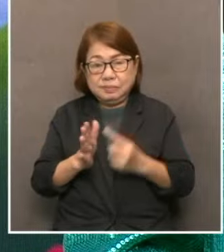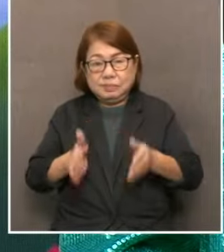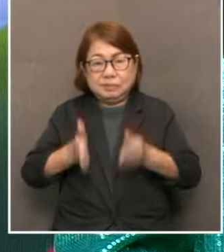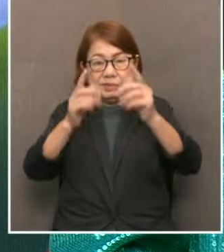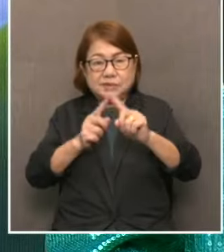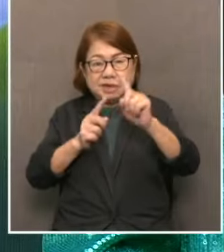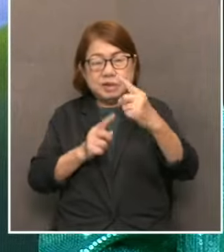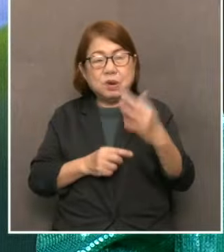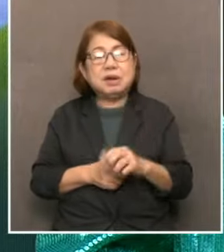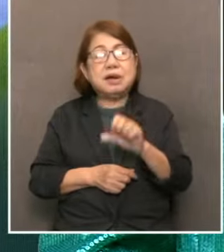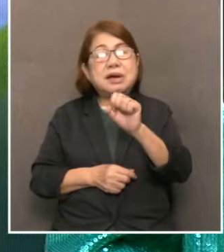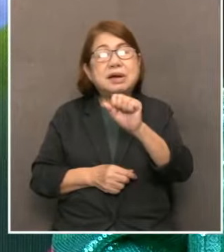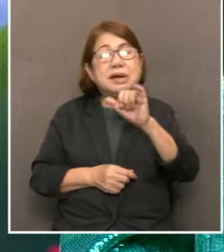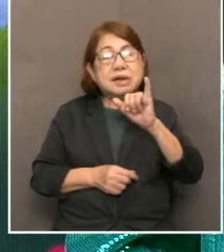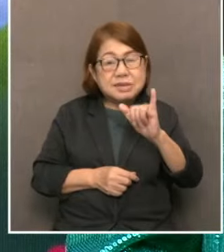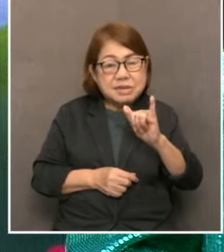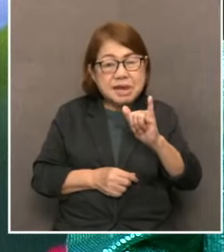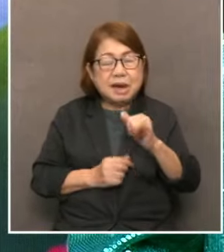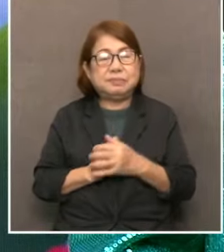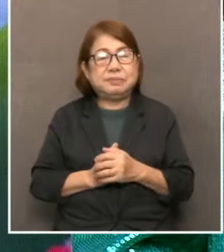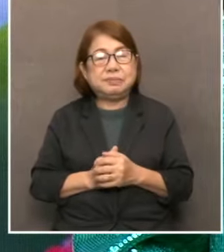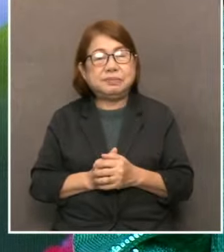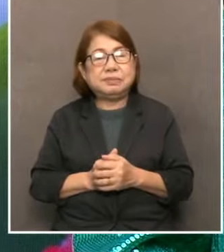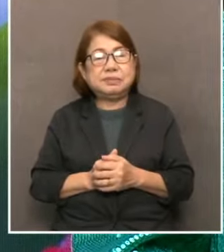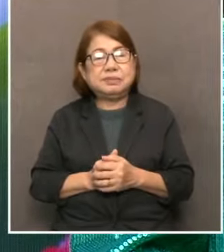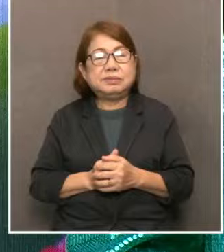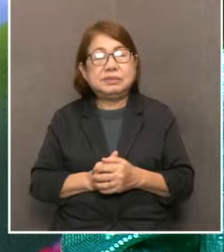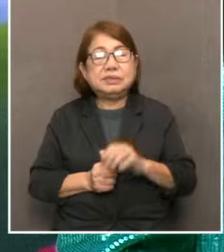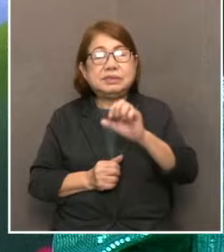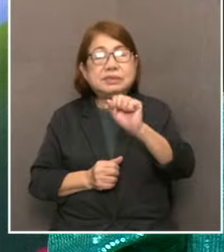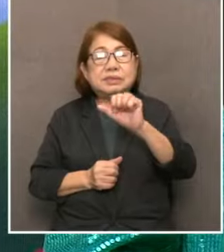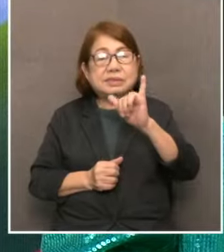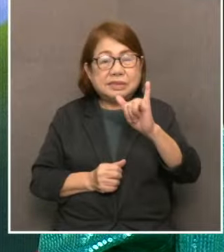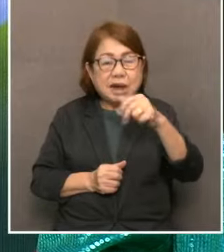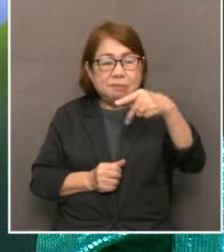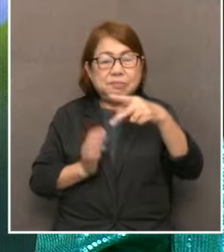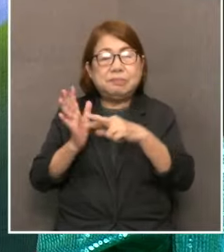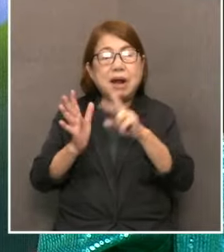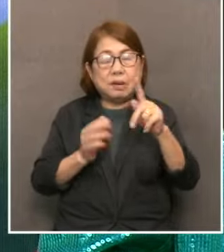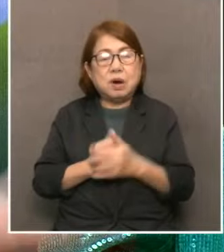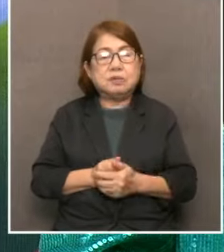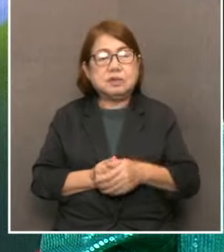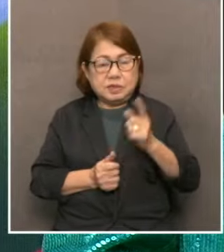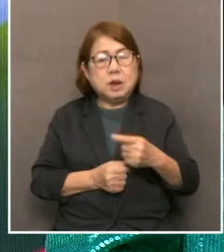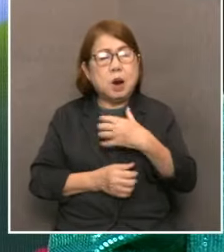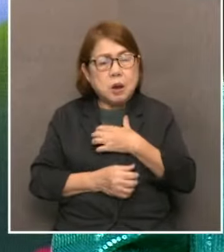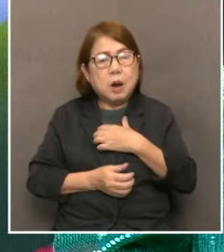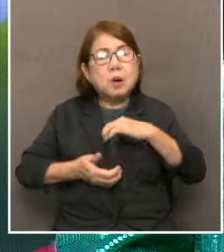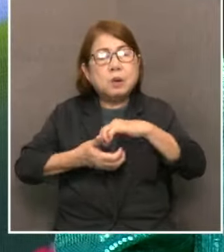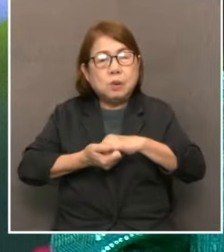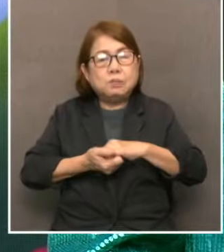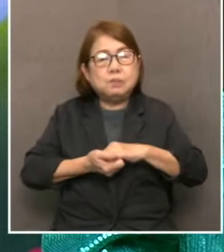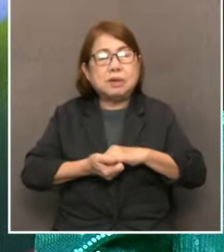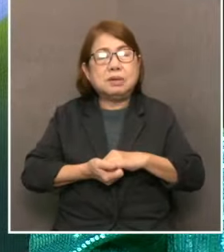คะสยามพารากอนนะคะก็ปีนี้เรียกว่าตั้งใจนะคะแล้วก็จับมือกับทางแ Drag Bangkok